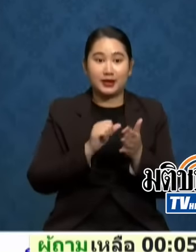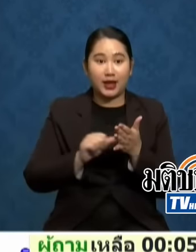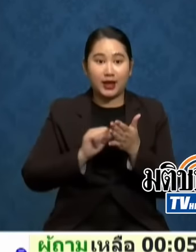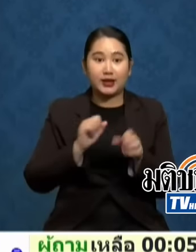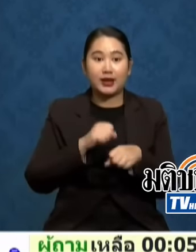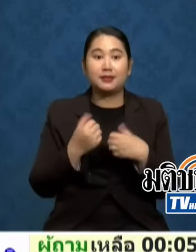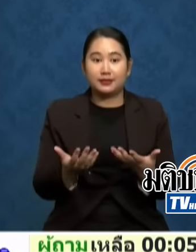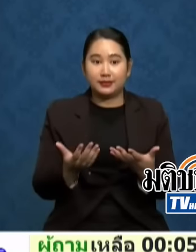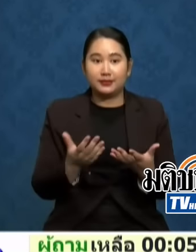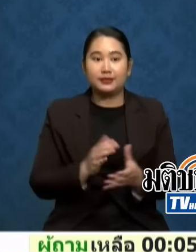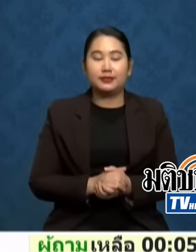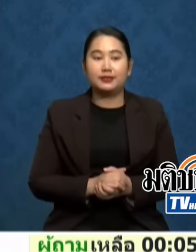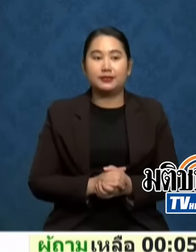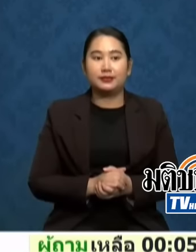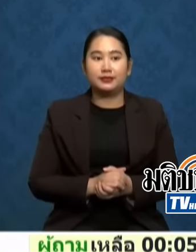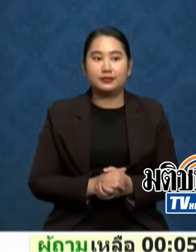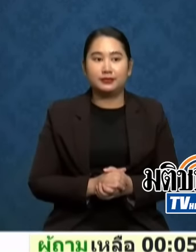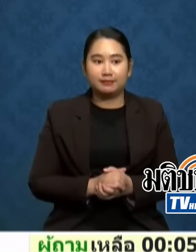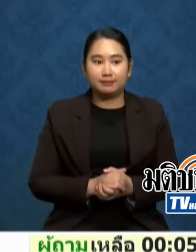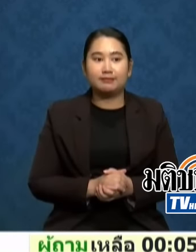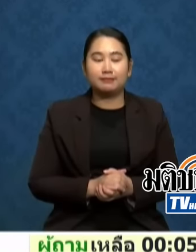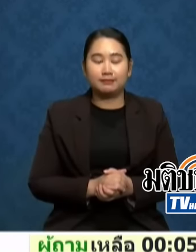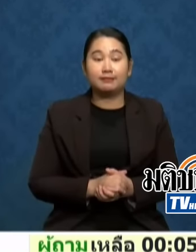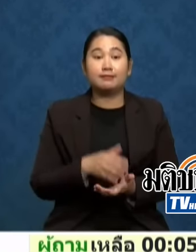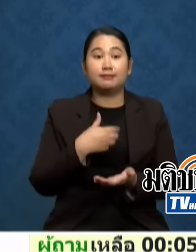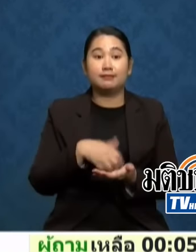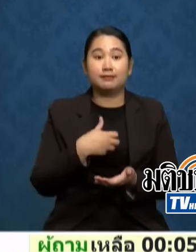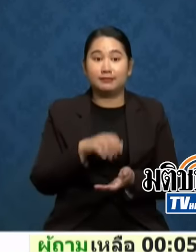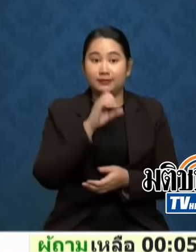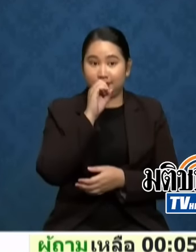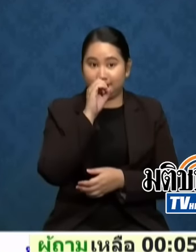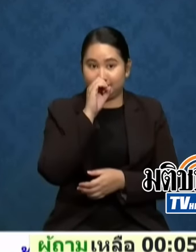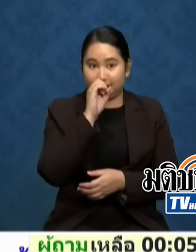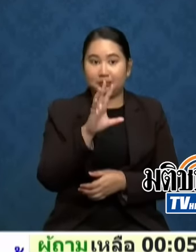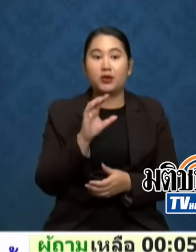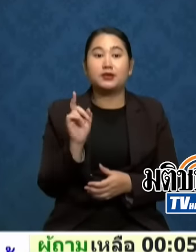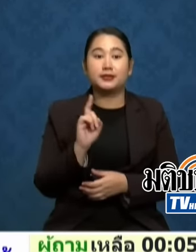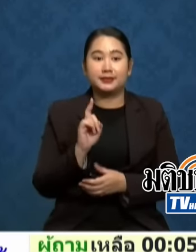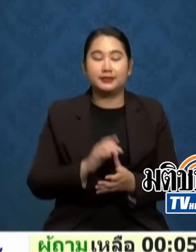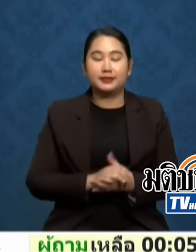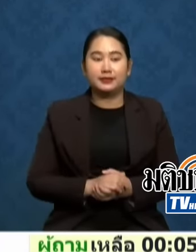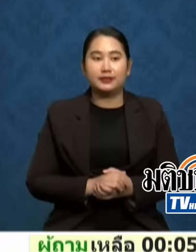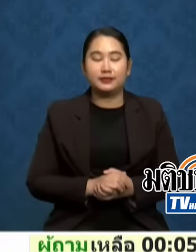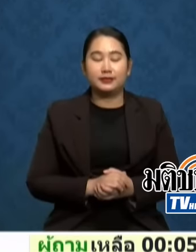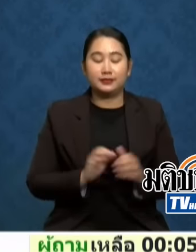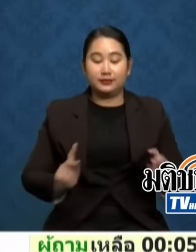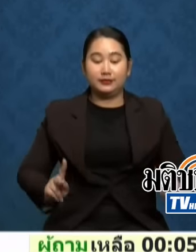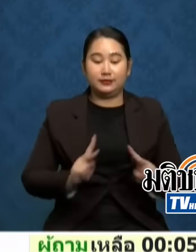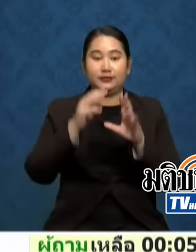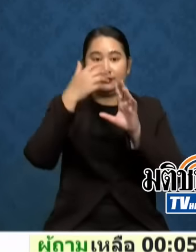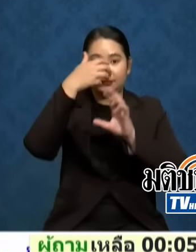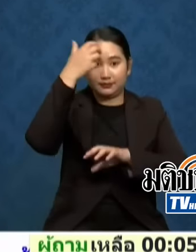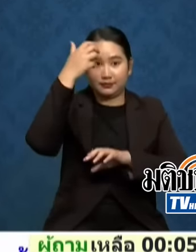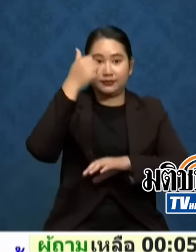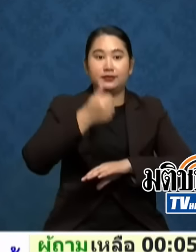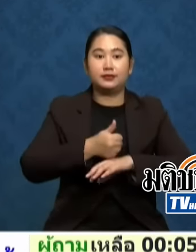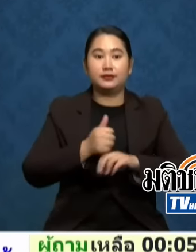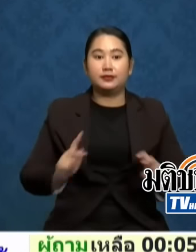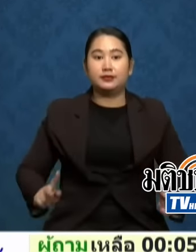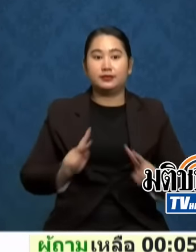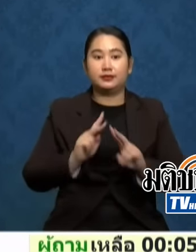ไรในเบื้องต้นนั้นผมขออนุญาตกราบเรียนท่านประธานนะครับว่ากระทรวงมหาดไทยเองโดยรัฐมนตรีว่าการกระทรวงมหา